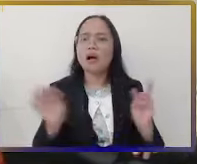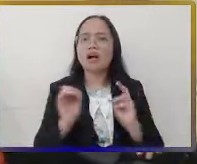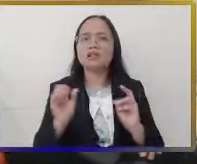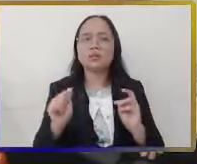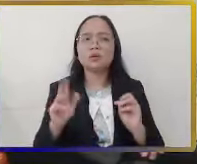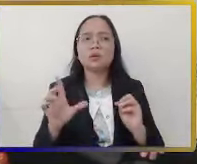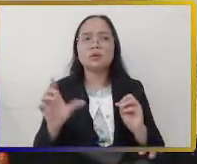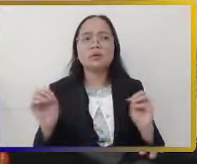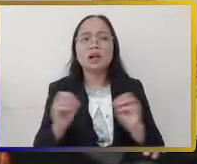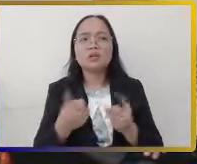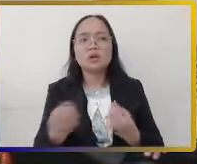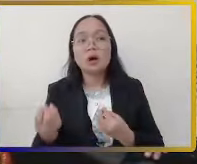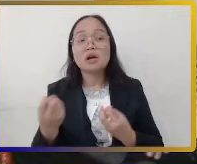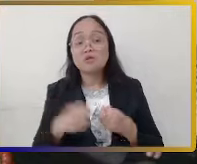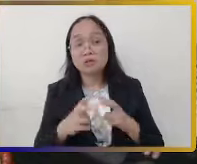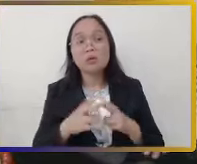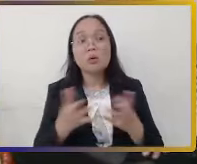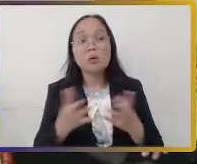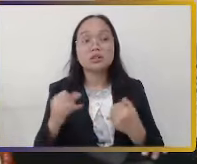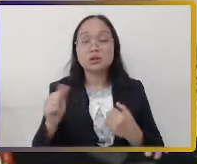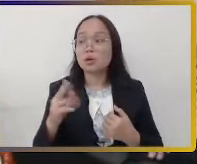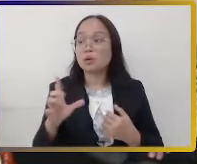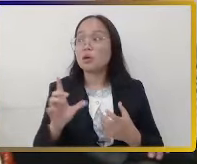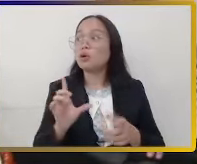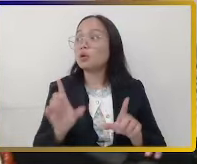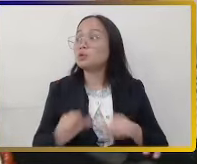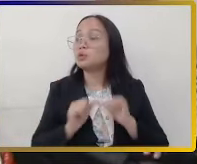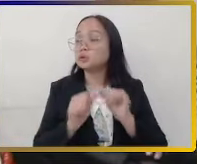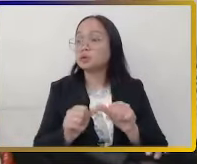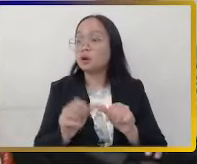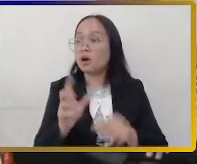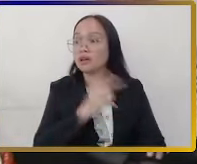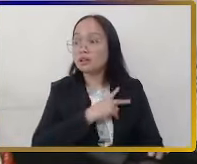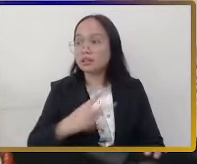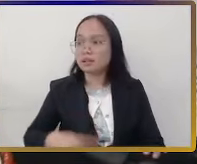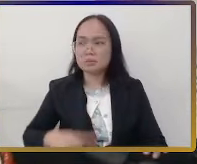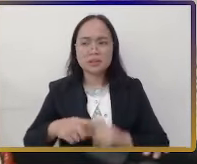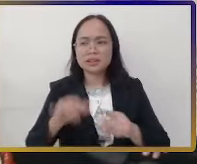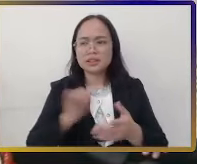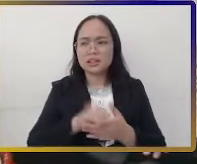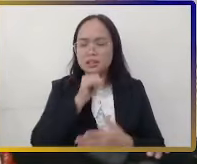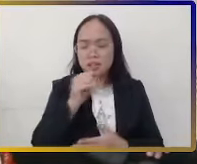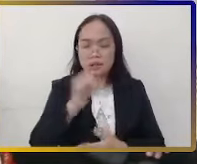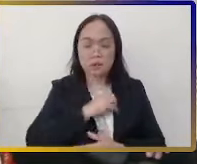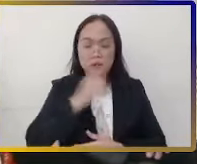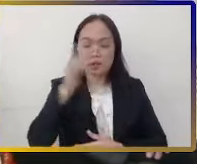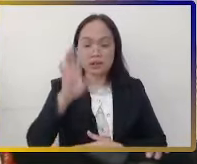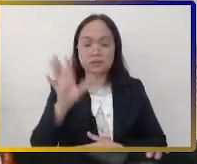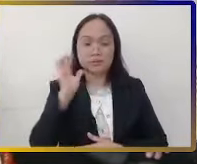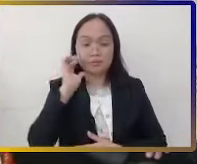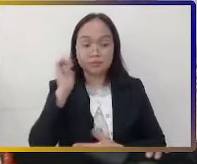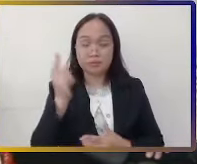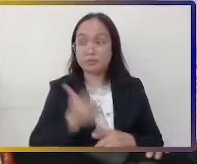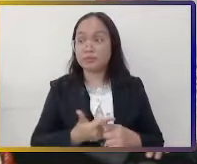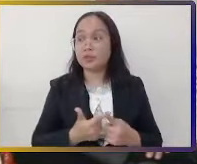man ni Saul na siya lagi ang hari, pero hindi na yun ang panawagan ng Panginoon. Gusto man ni Saul na siya ang patuloy na uupo